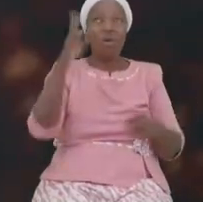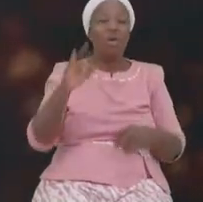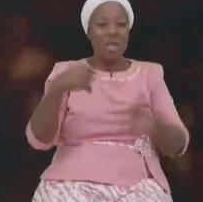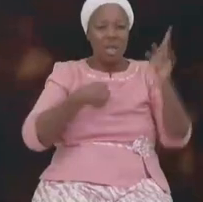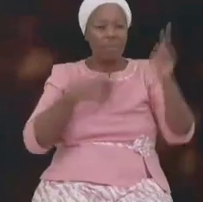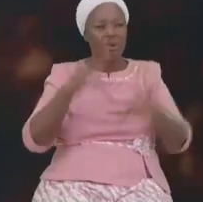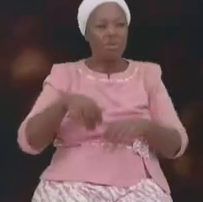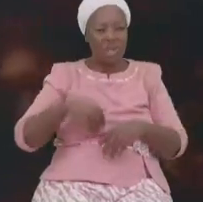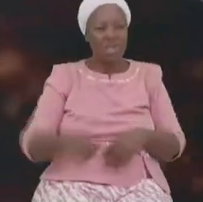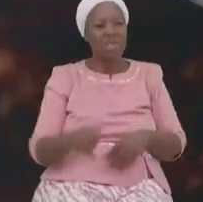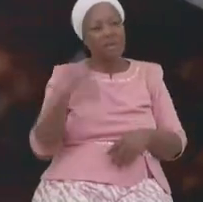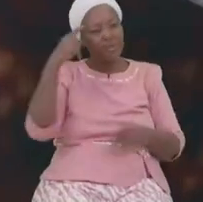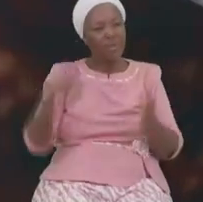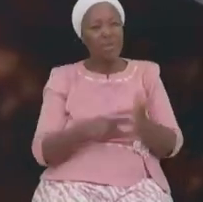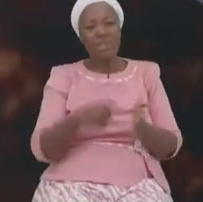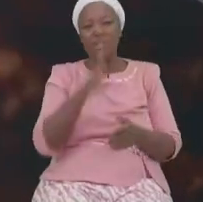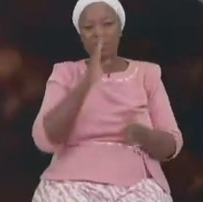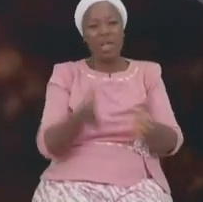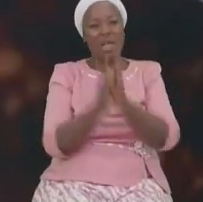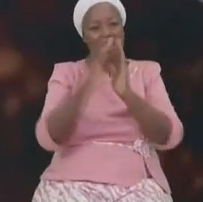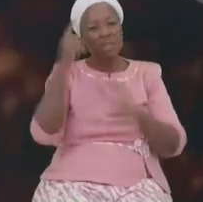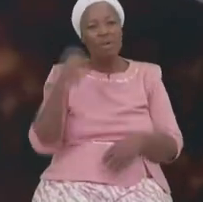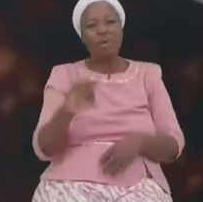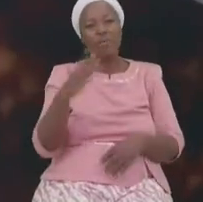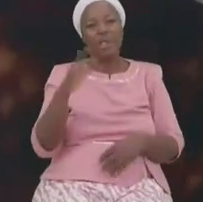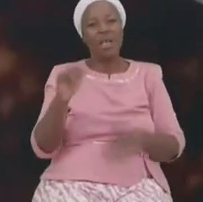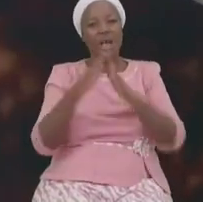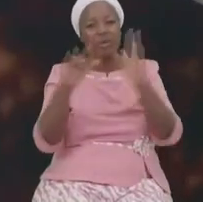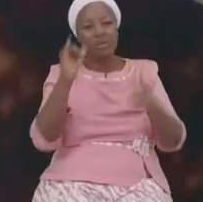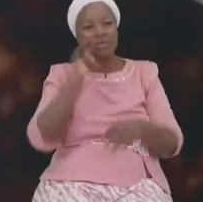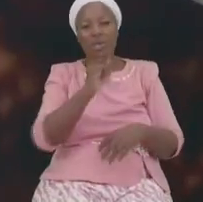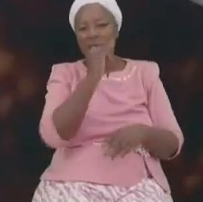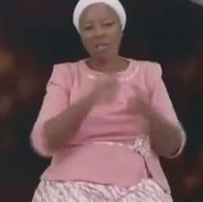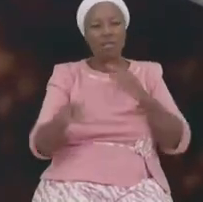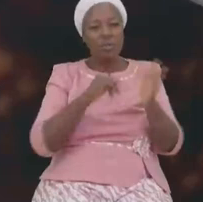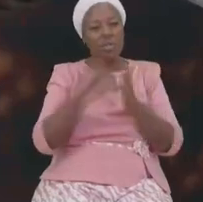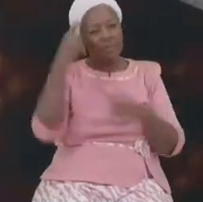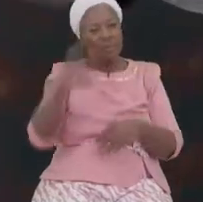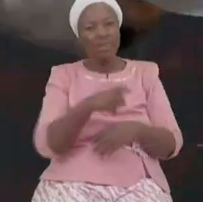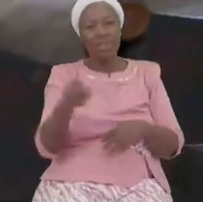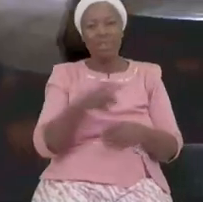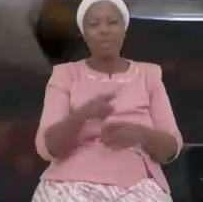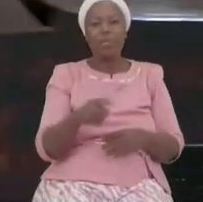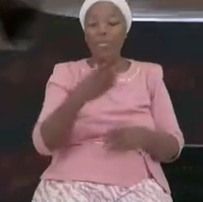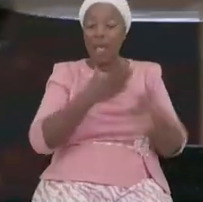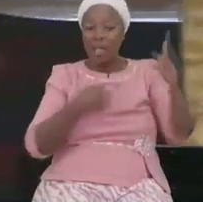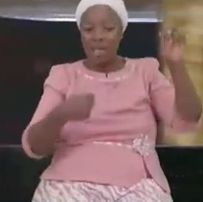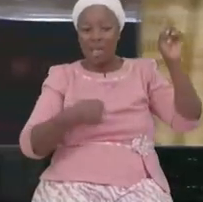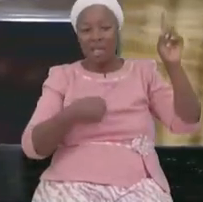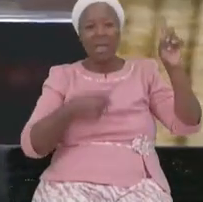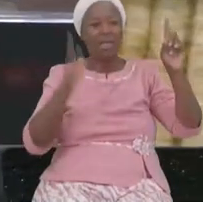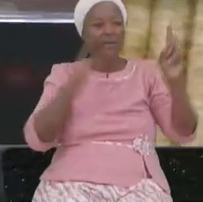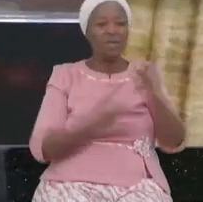quoi je me laisserai fléchir par la maison d'Israël. Voici ce que je ferai pour eux. Je multiplierai les